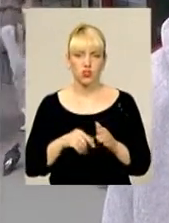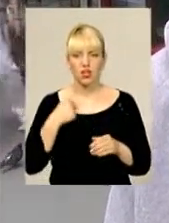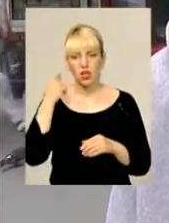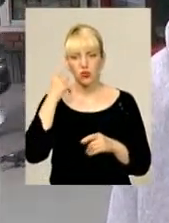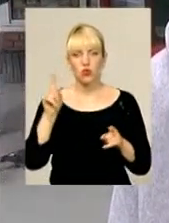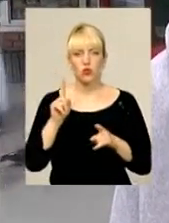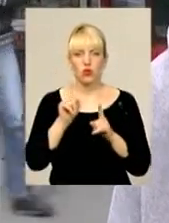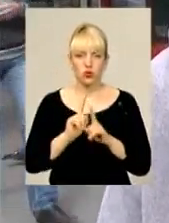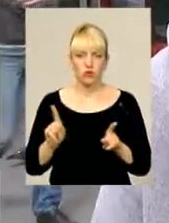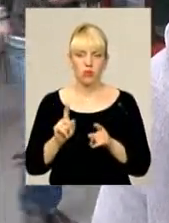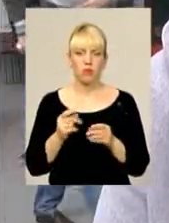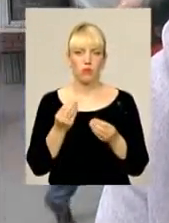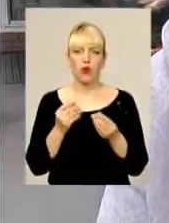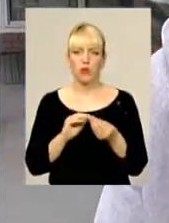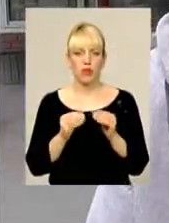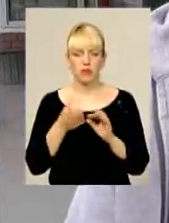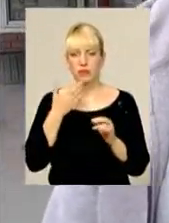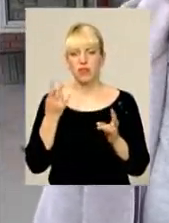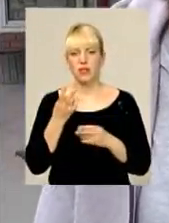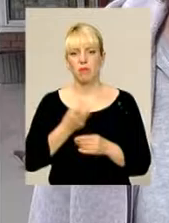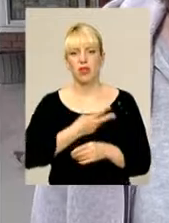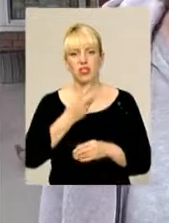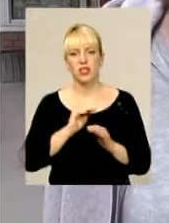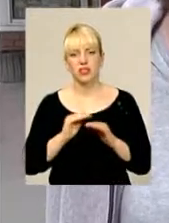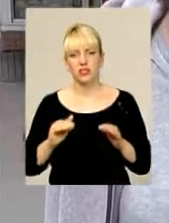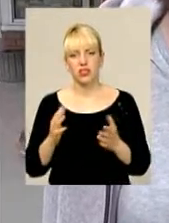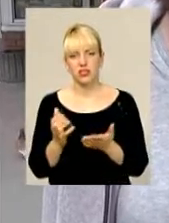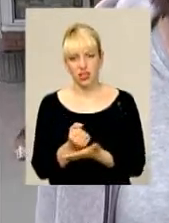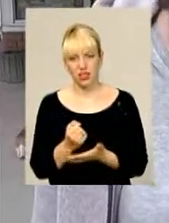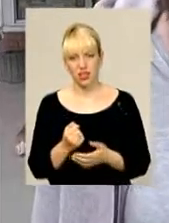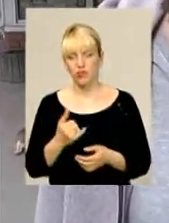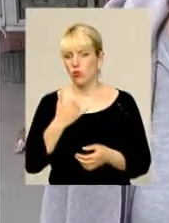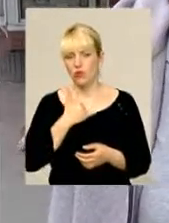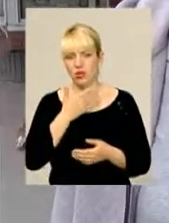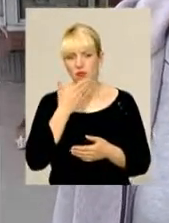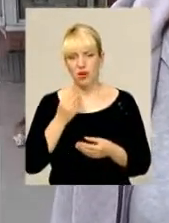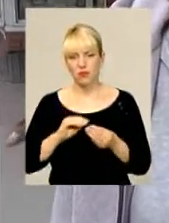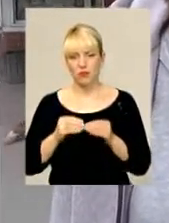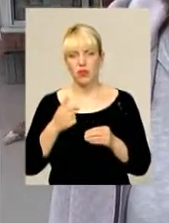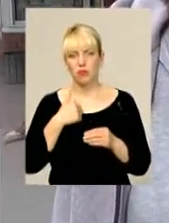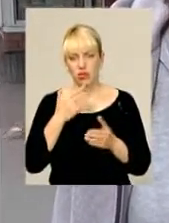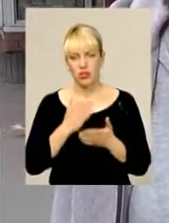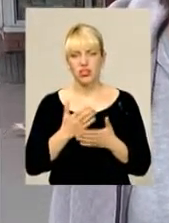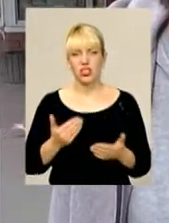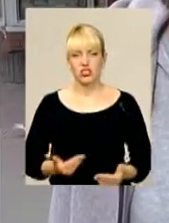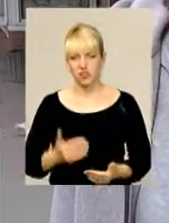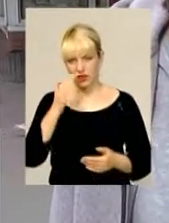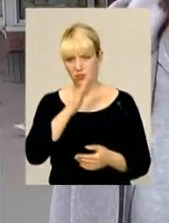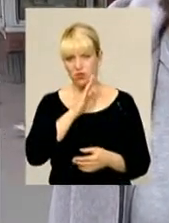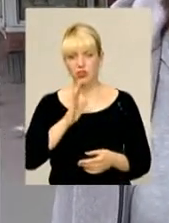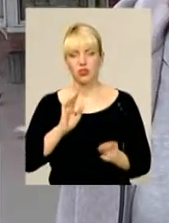що особливої проблеми немає, тільки потрібно бажання батьків знайти. Ну, в мене, наприклад, немає. У мене є, слава Богу, живі батьки,